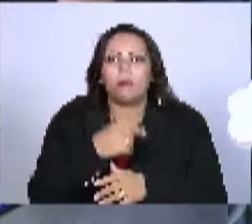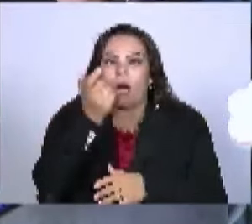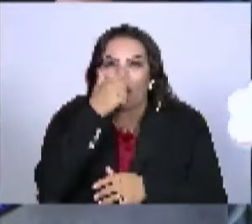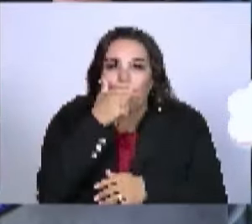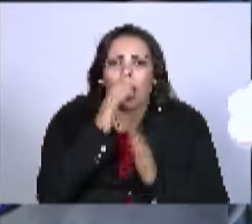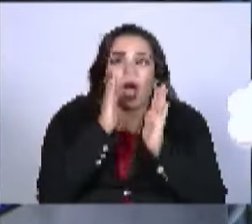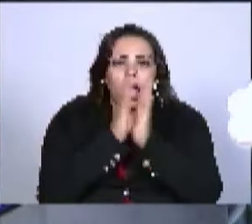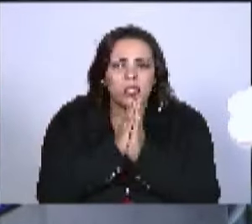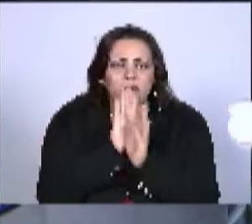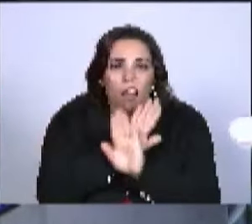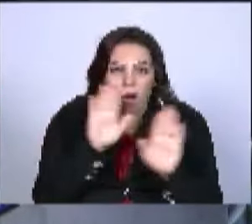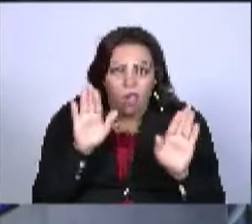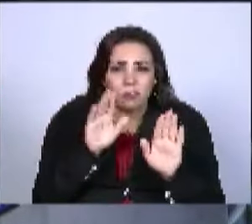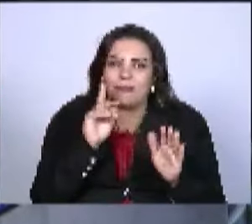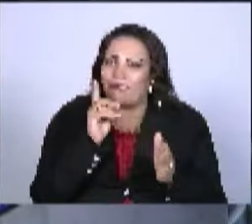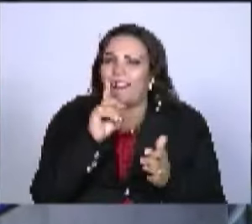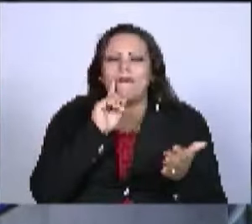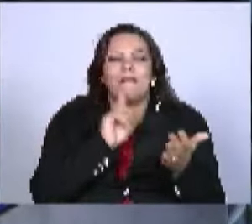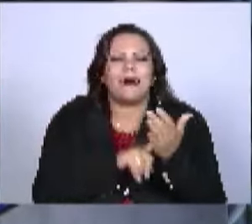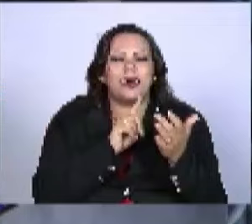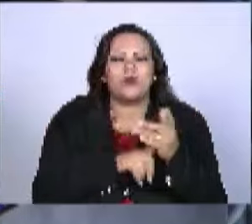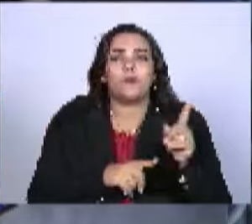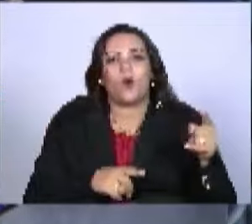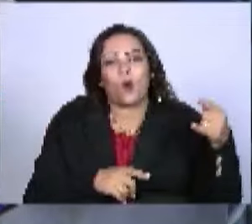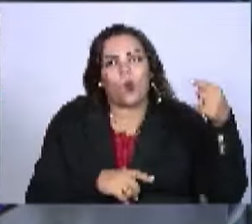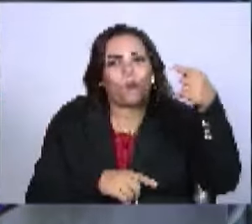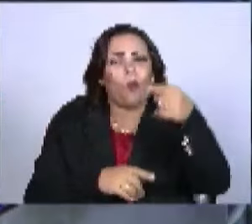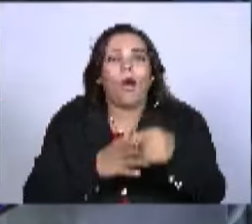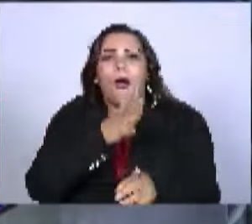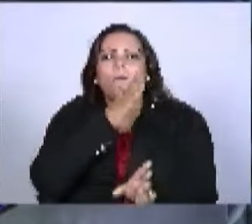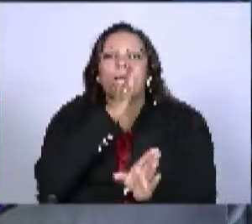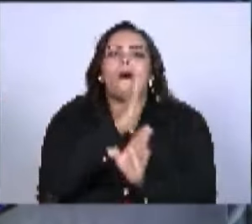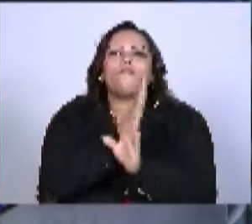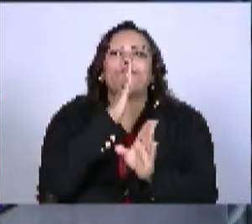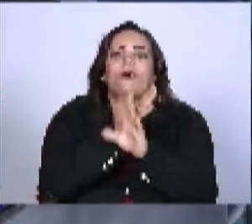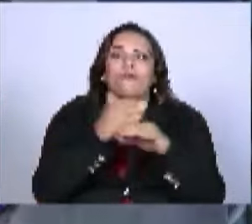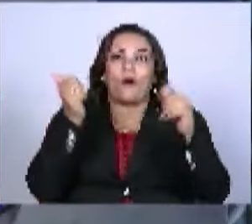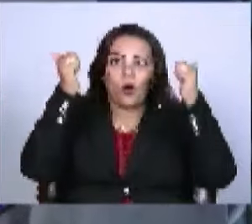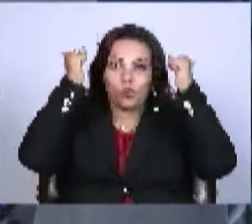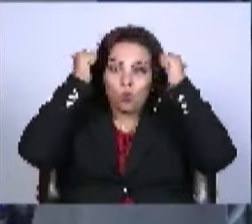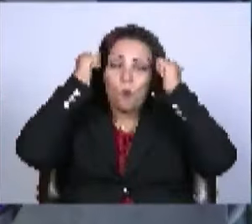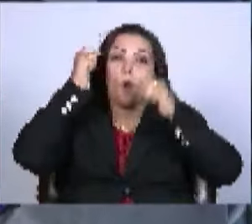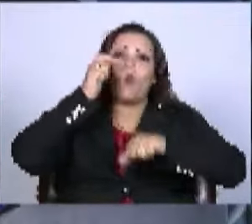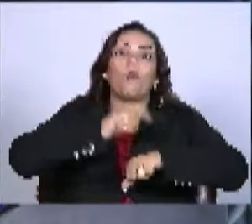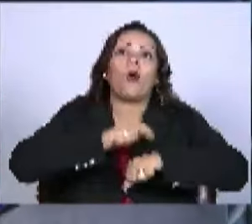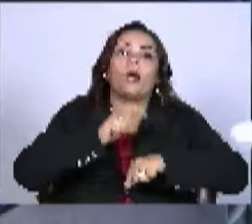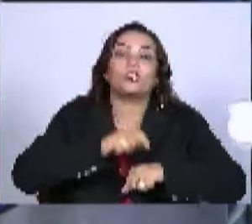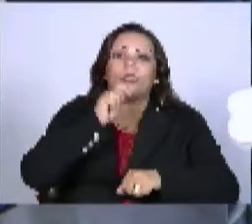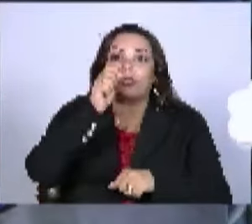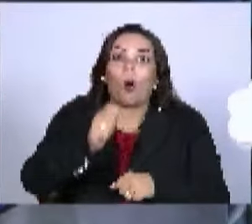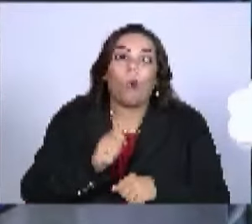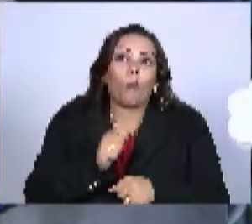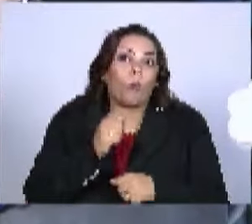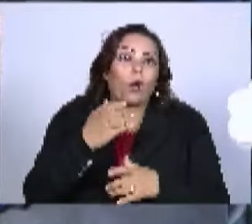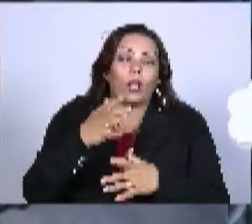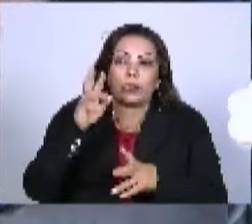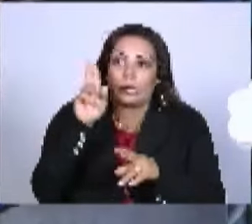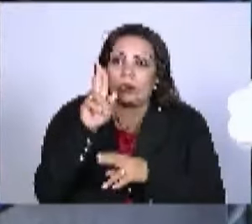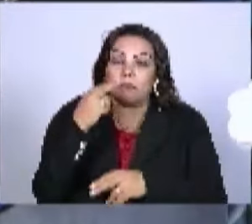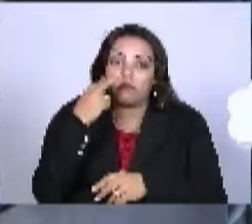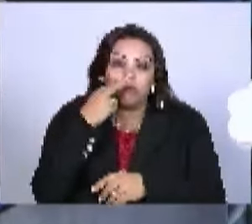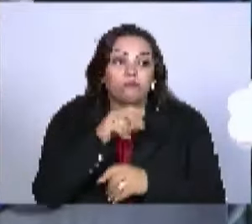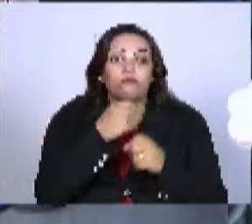واعتذر يبقى خلاص بقى كويس صح انما تاو لفتره زمنيه والكنيسه اكدت توبته